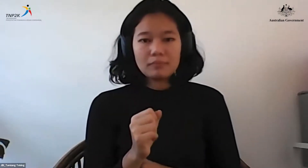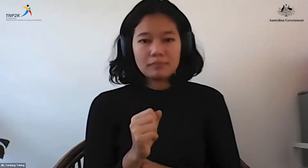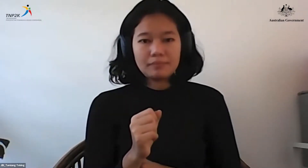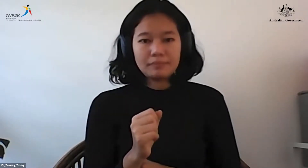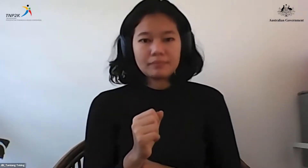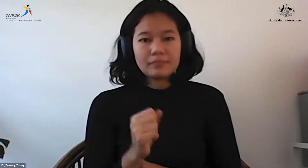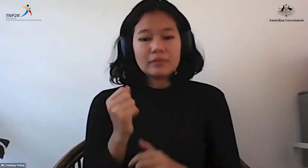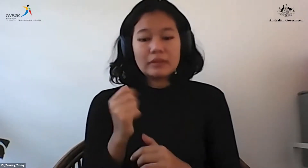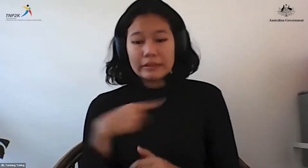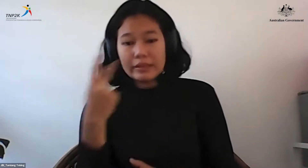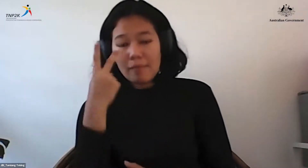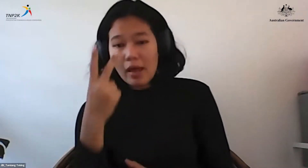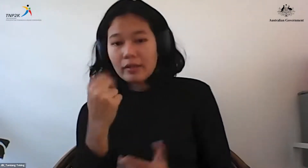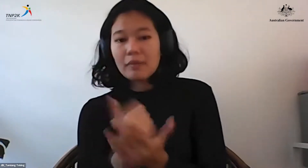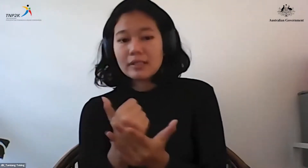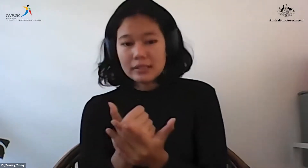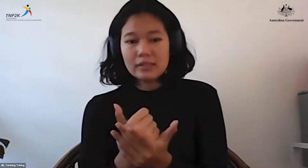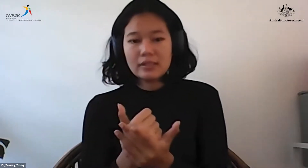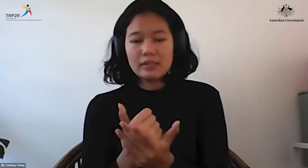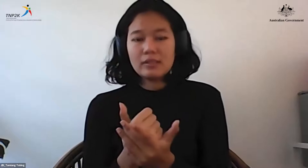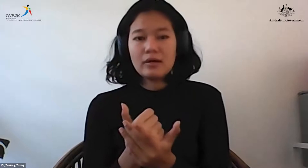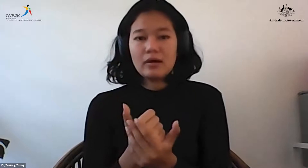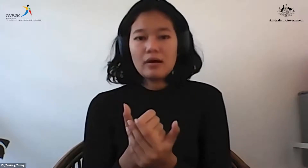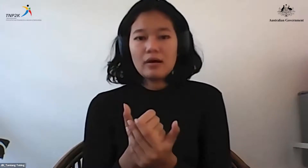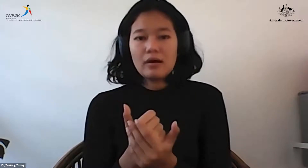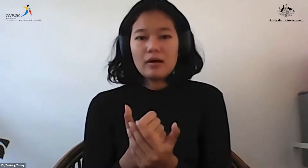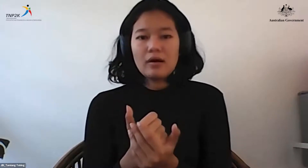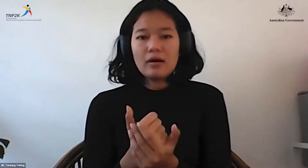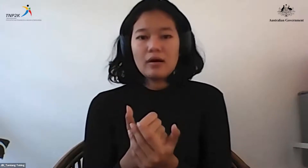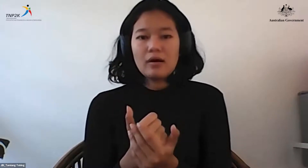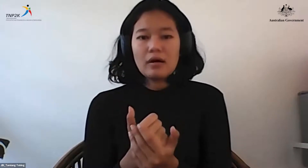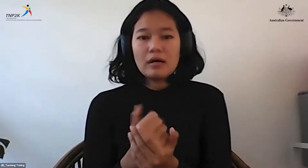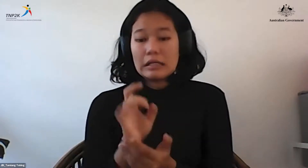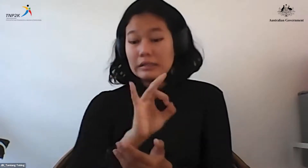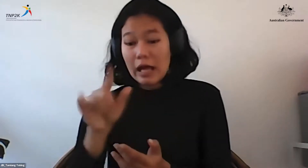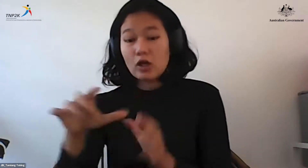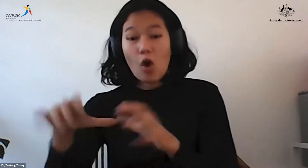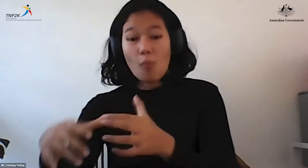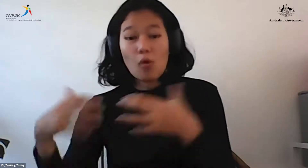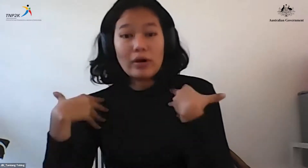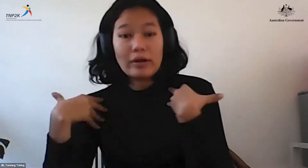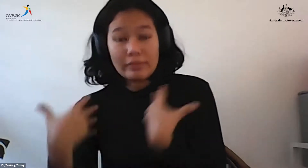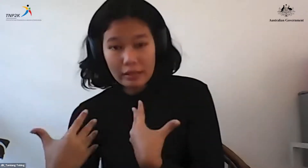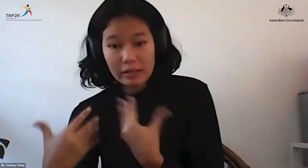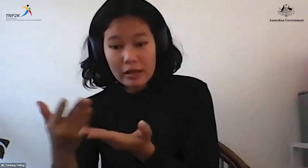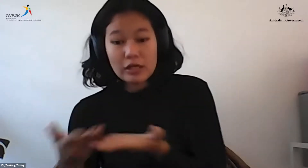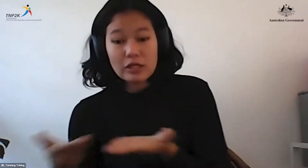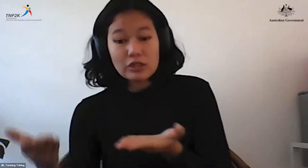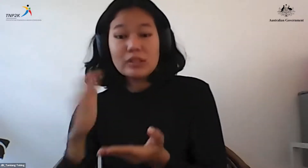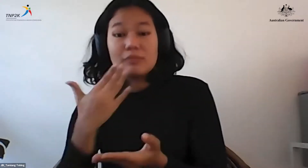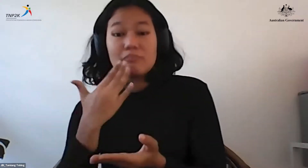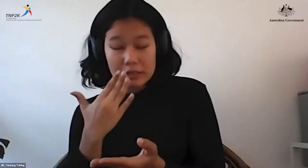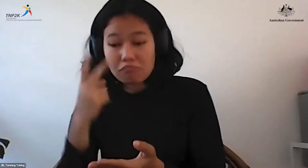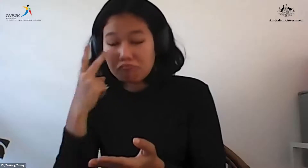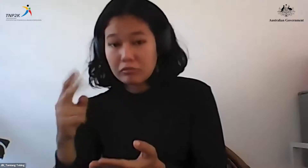pasti kita melihat bahwa akan selain tentunya kelompok rentan yang memang pada situasi normal sudah kita identifikasi